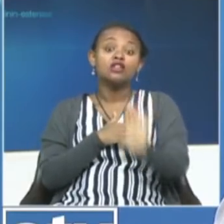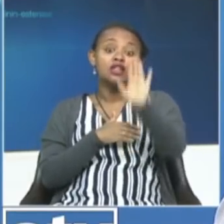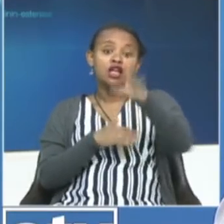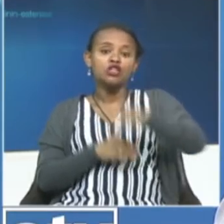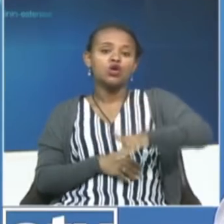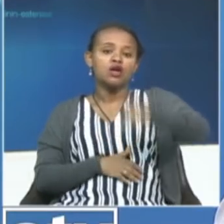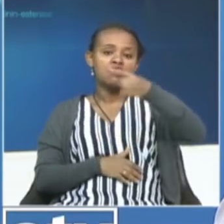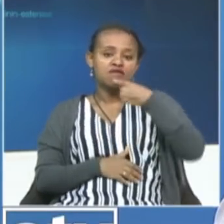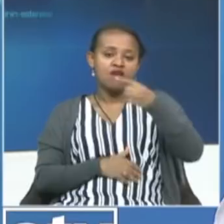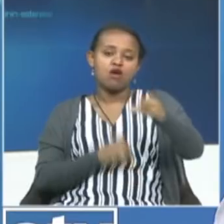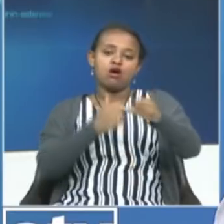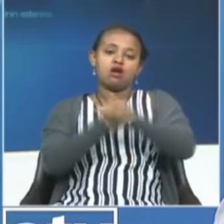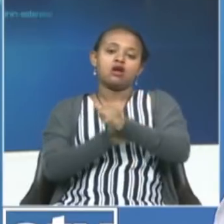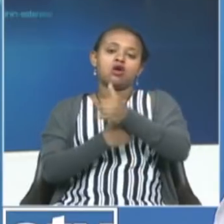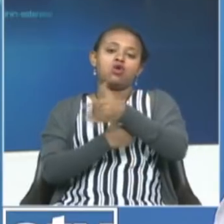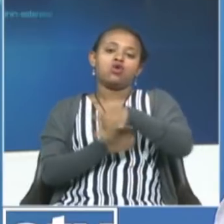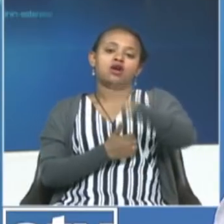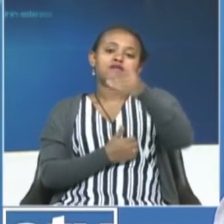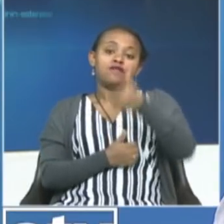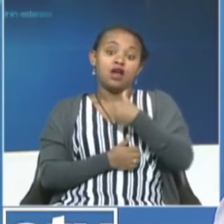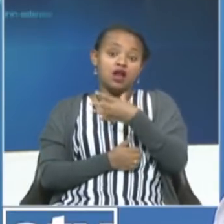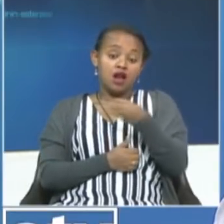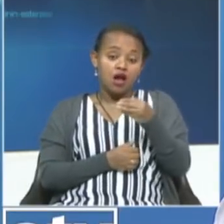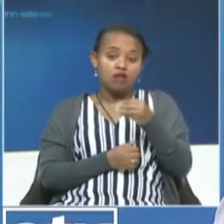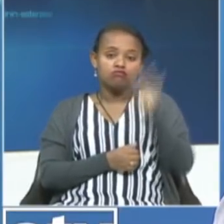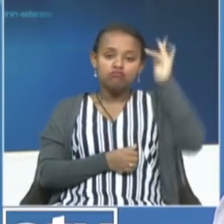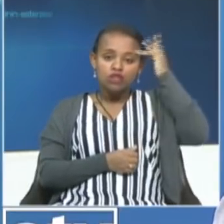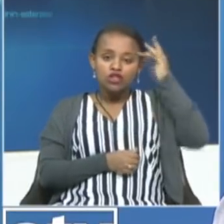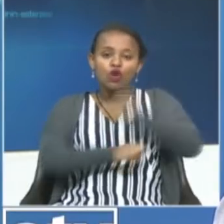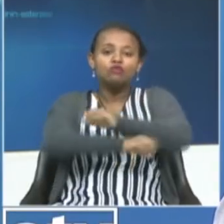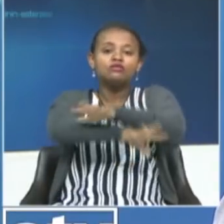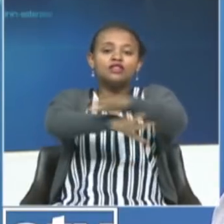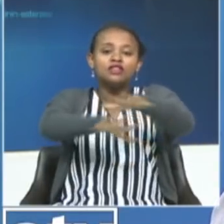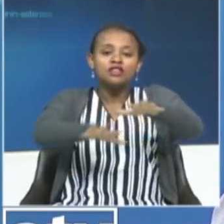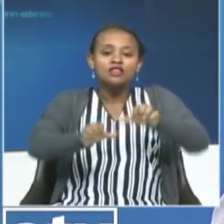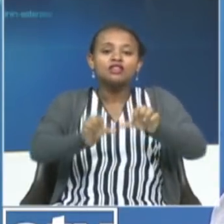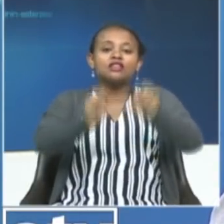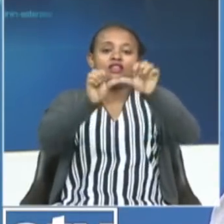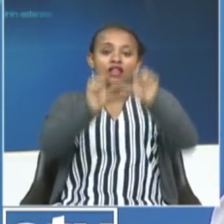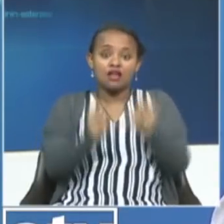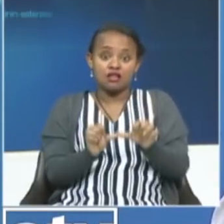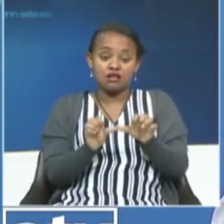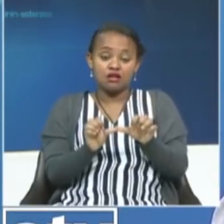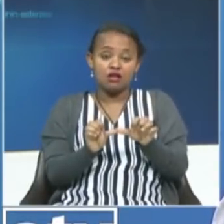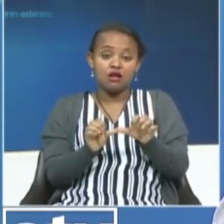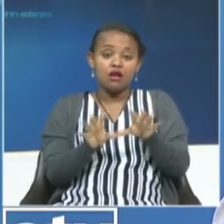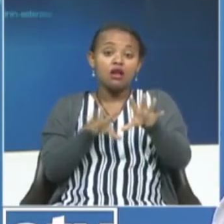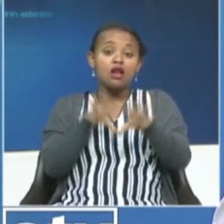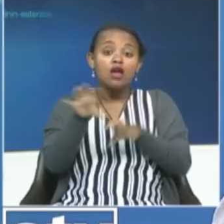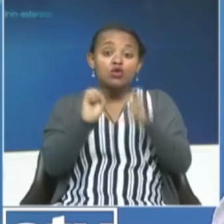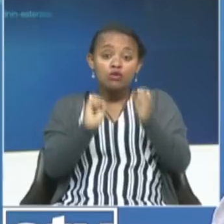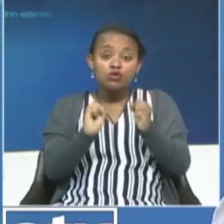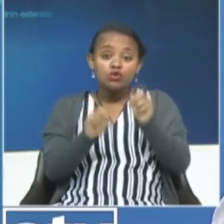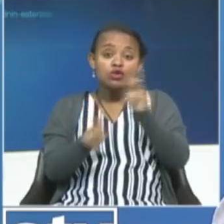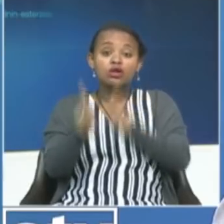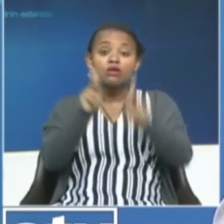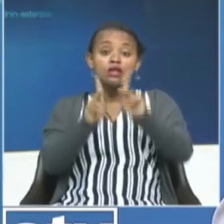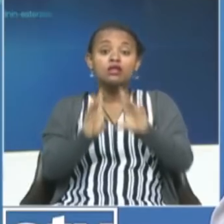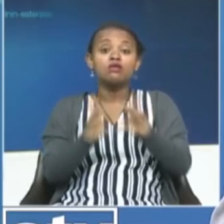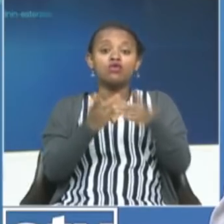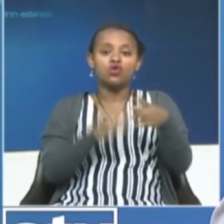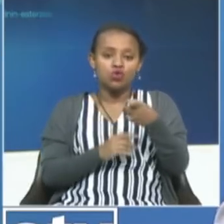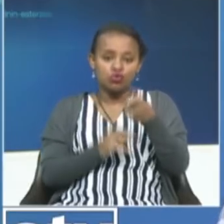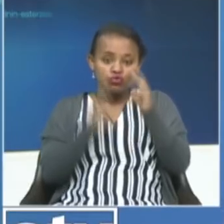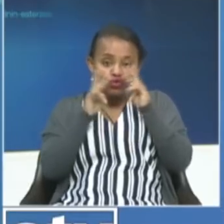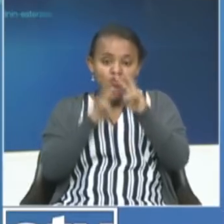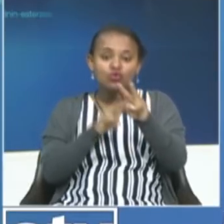ያሉ አደጋ ከፍ ያሉ እና የበሽታውም ስርጭት እንዲቀጥል ወይም እንዲከፋ ሊያደርጉ ከሚችሉት ማህበረሰብ ክፍሎች ስለሆኑ